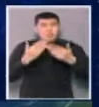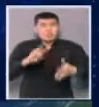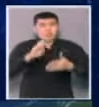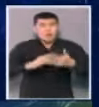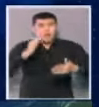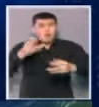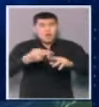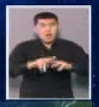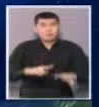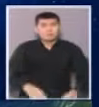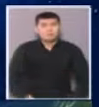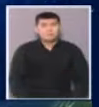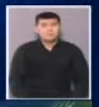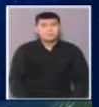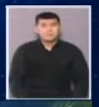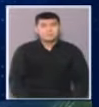1 млн 57 мың 995 теңге.